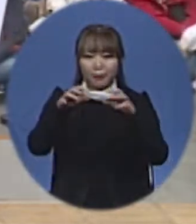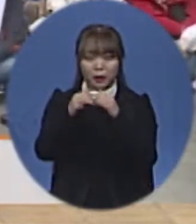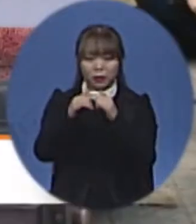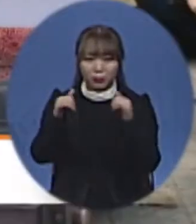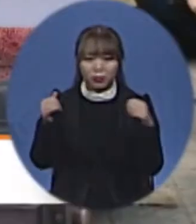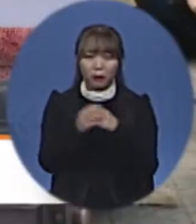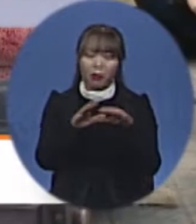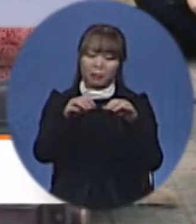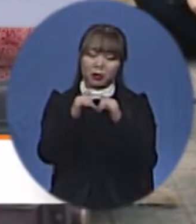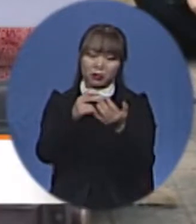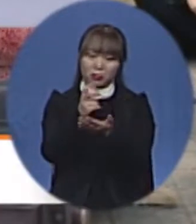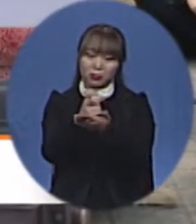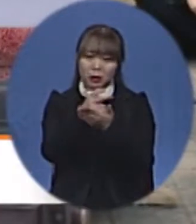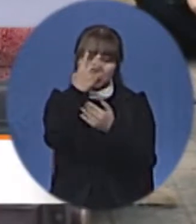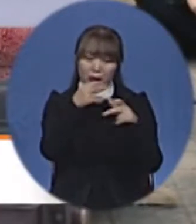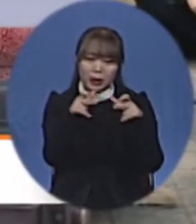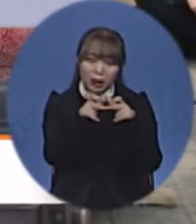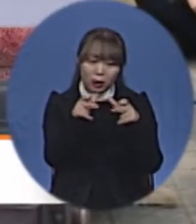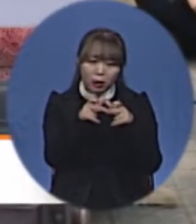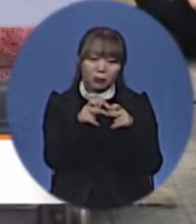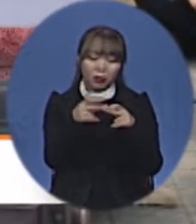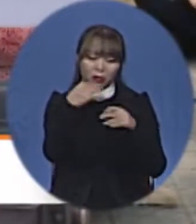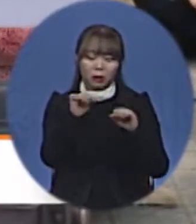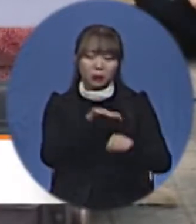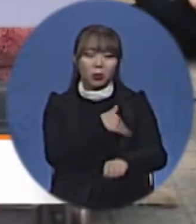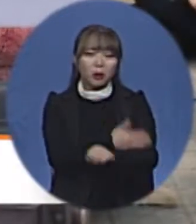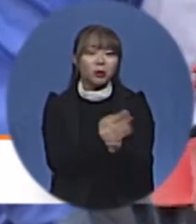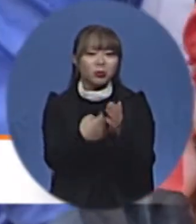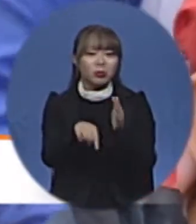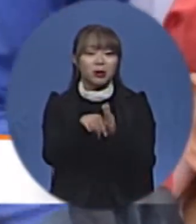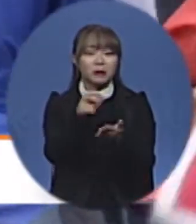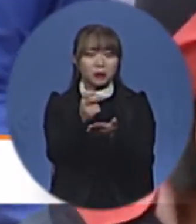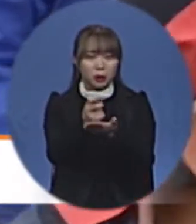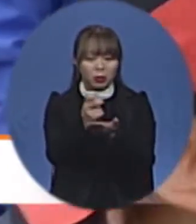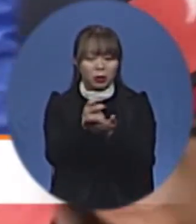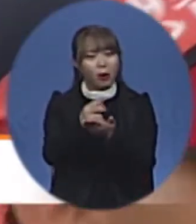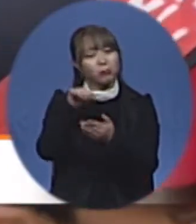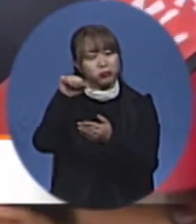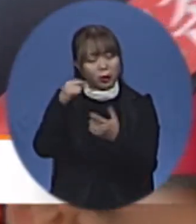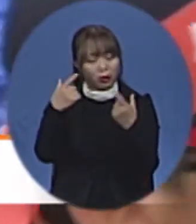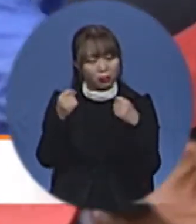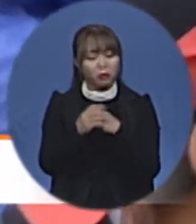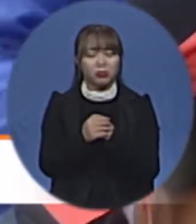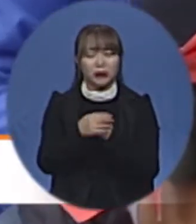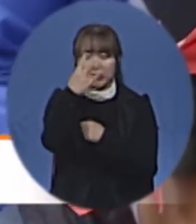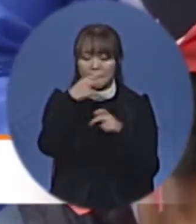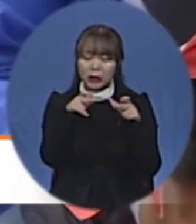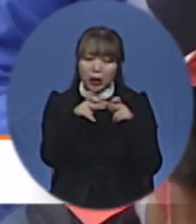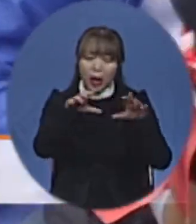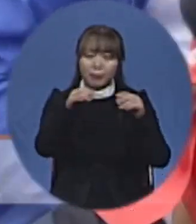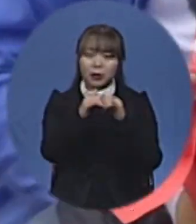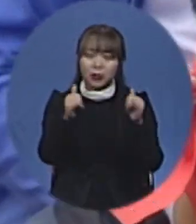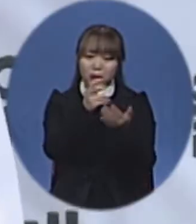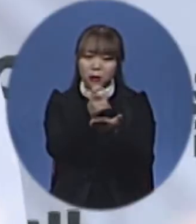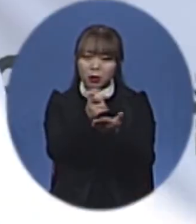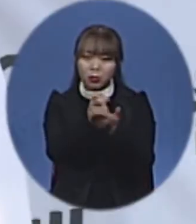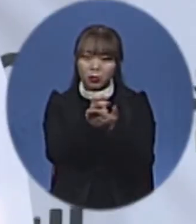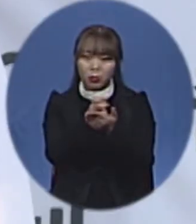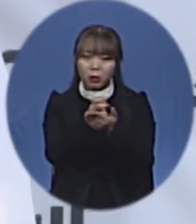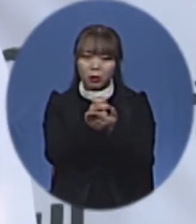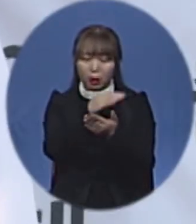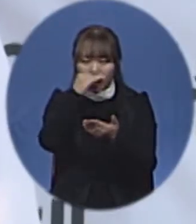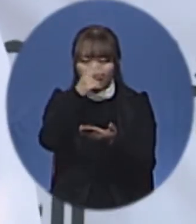안마사들이 안마사 제도는 시각장애인의 생존권을 위한 제도라고 주장하며 시각장애인 안마사 제도